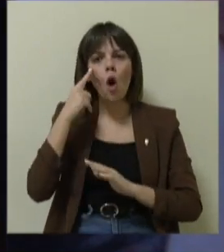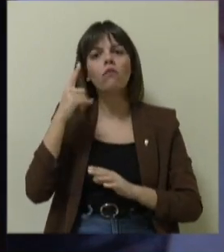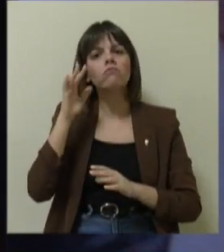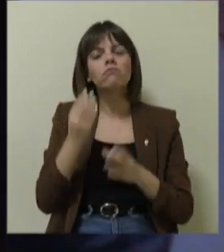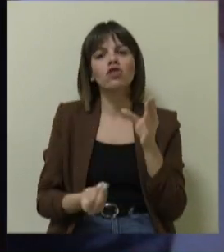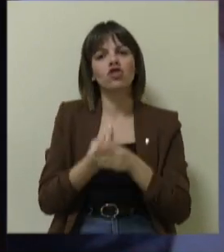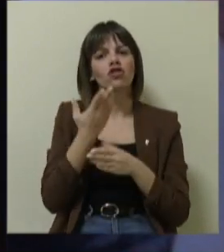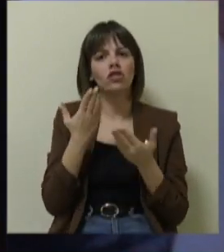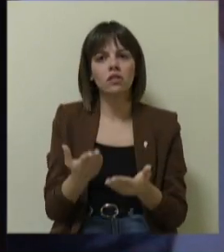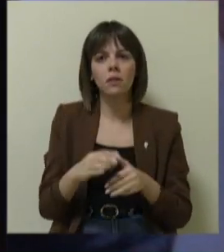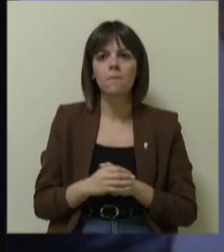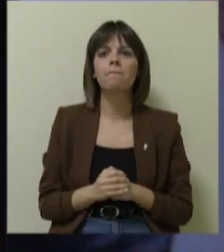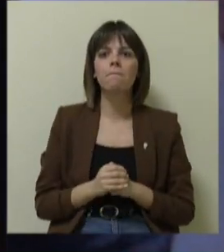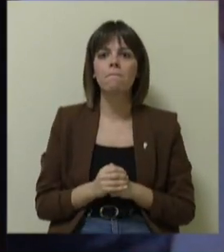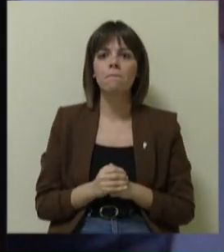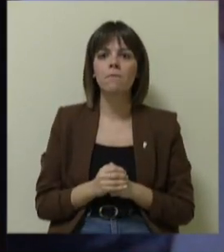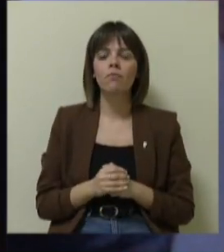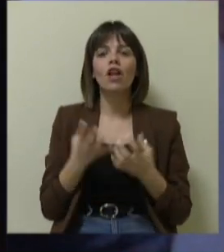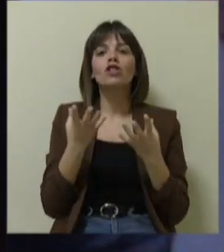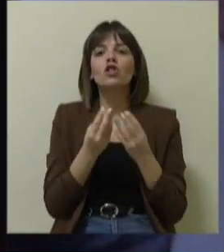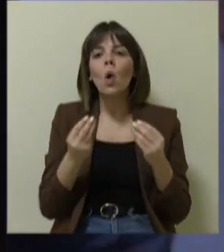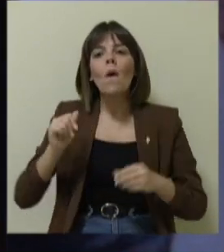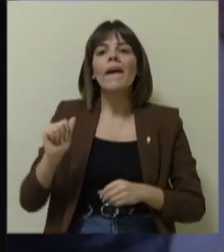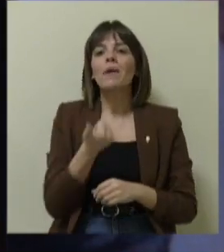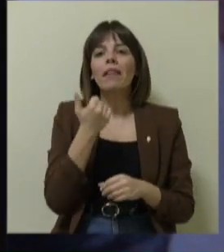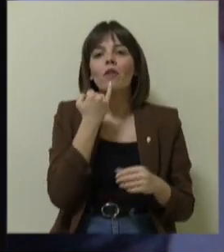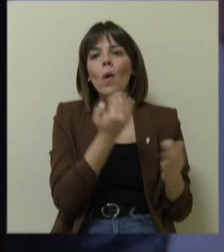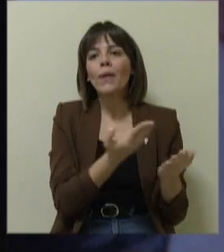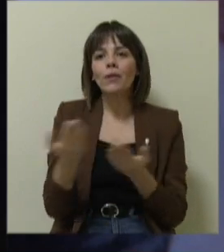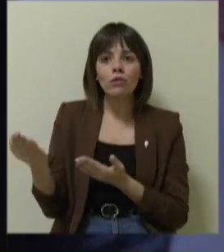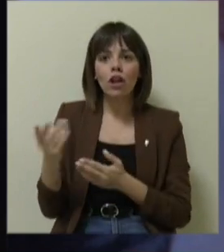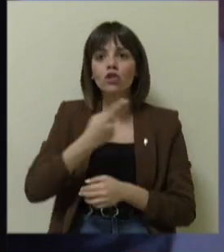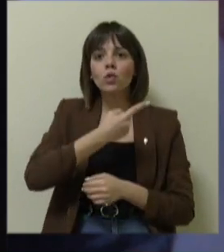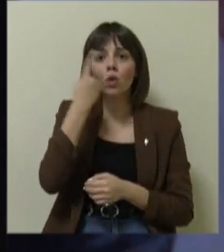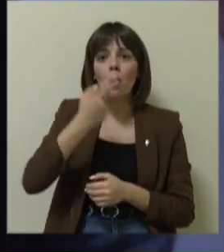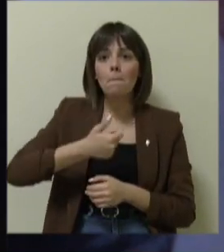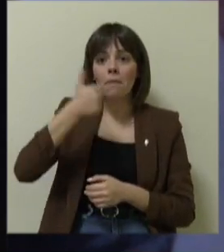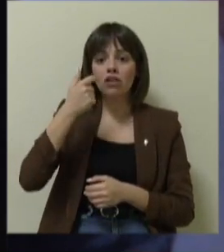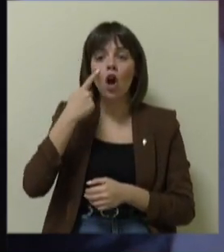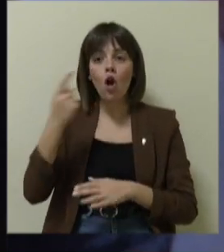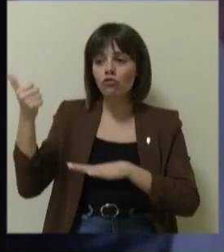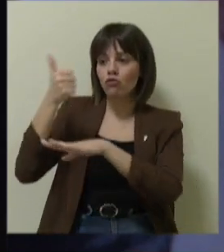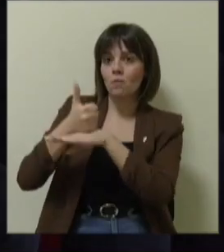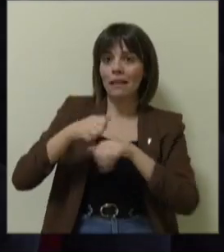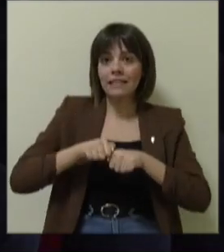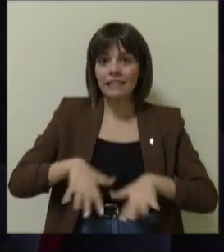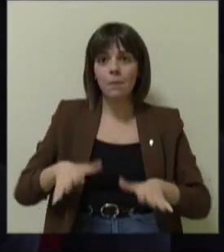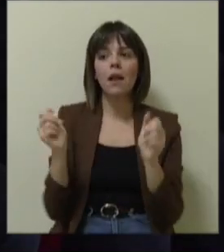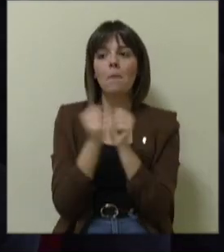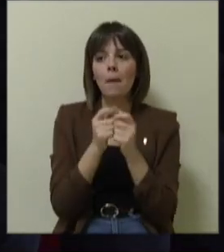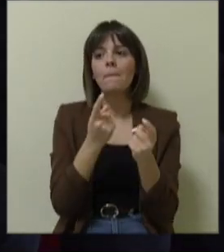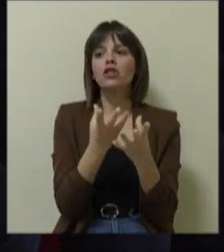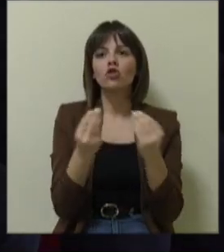ortaya koyacağız. Çok kıymetli konuklar, Cumhurbaşkanlığı hükümet sistemiyle beraber